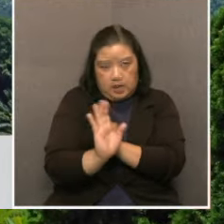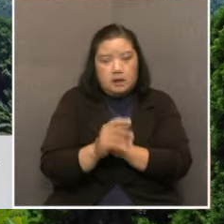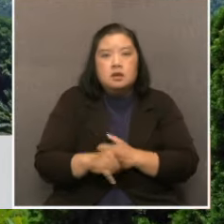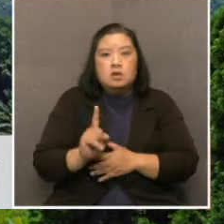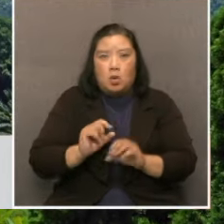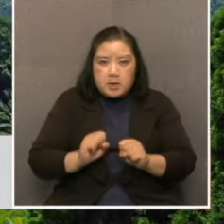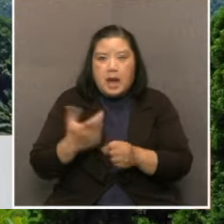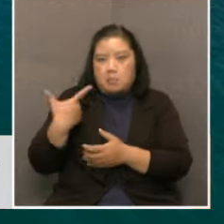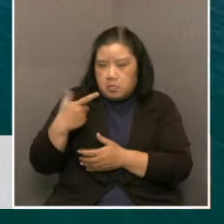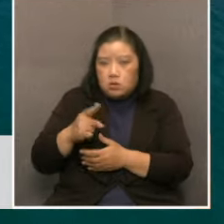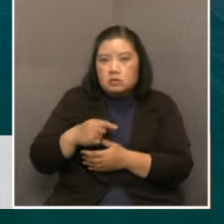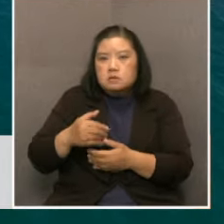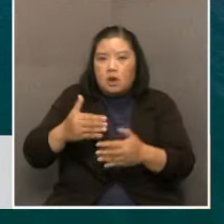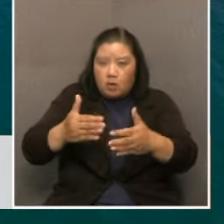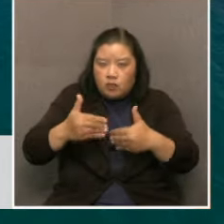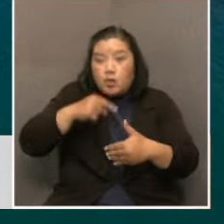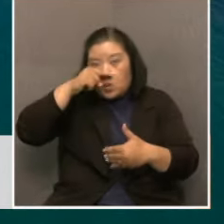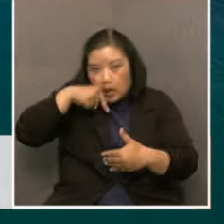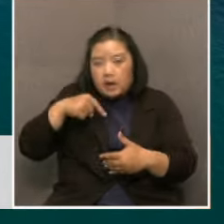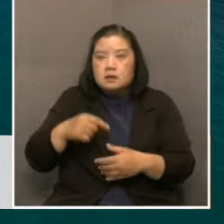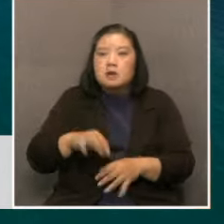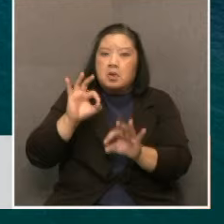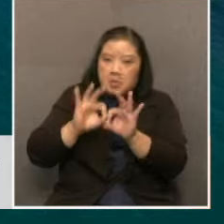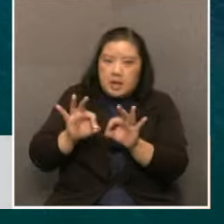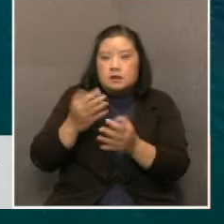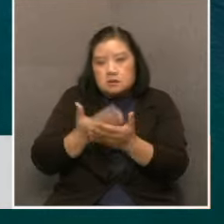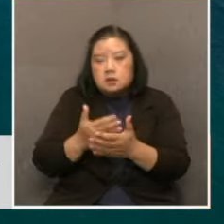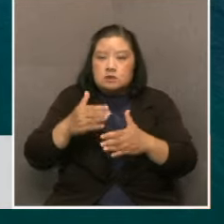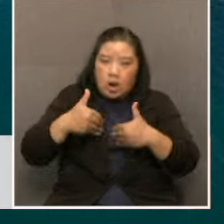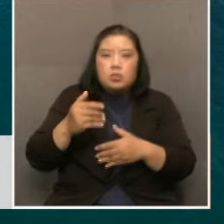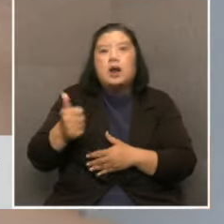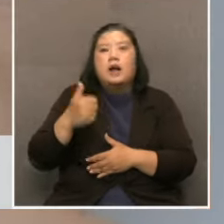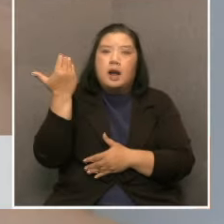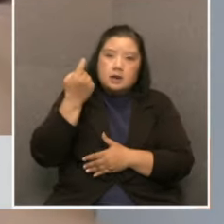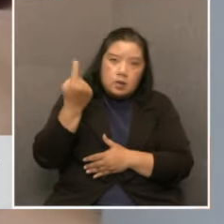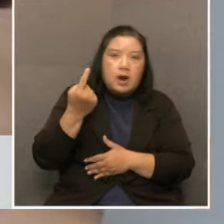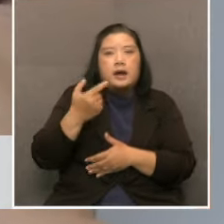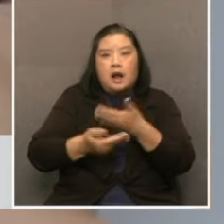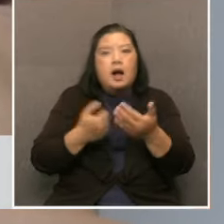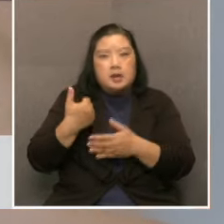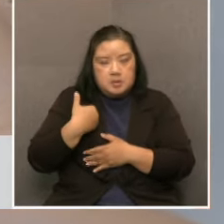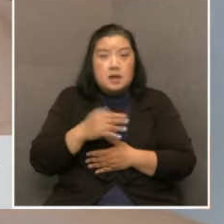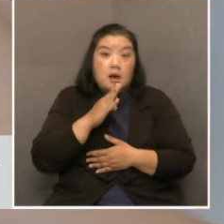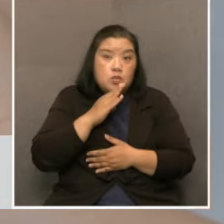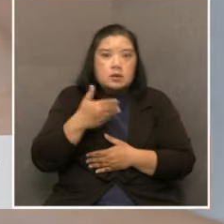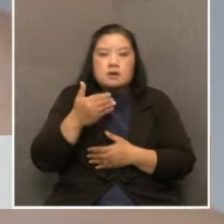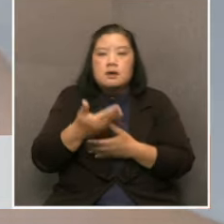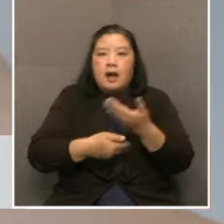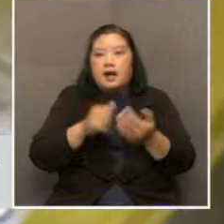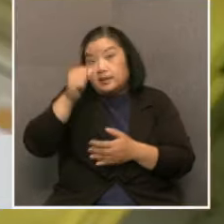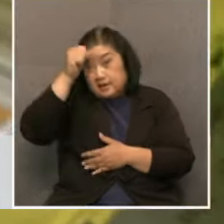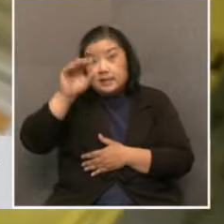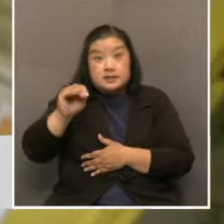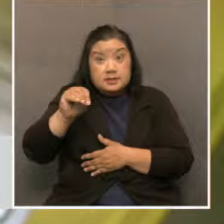ลดค่าใช้จ่ายลดค่าพลังงานถ้าคุยกับรัสเซียก็ต้องคิดเลยว่าน้ำมันที่รัสเซียขายให้อินเดีย 40% เนี่ยมาแบ่งขายให้เรา